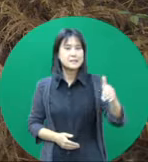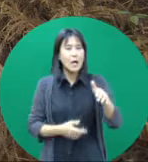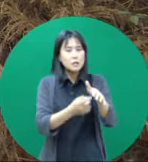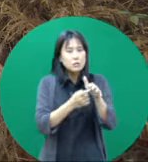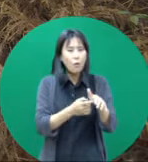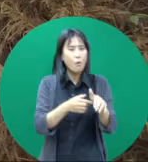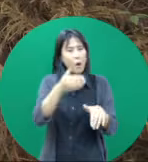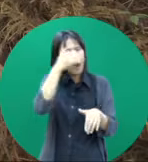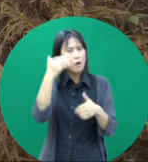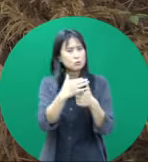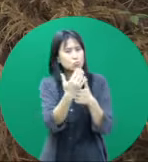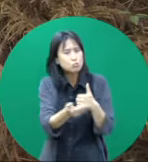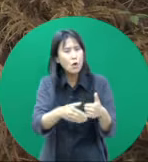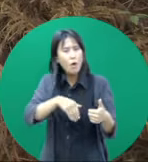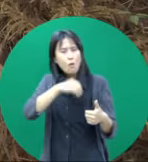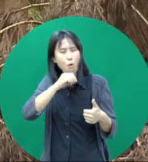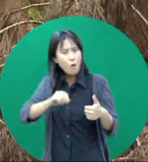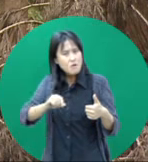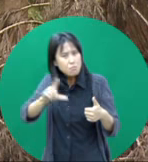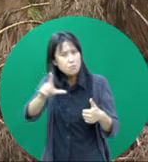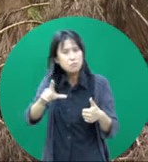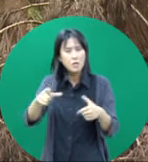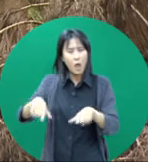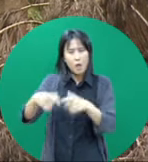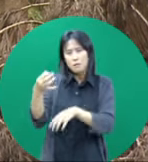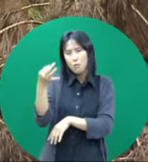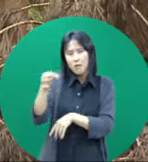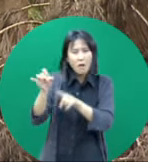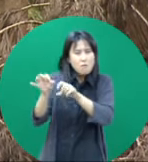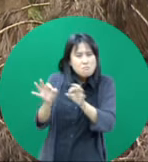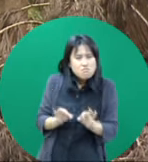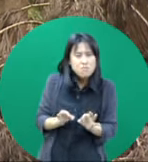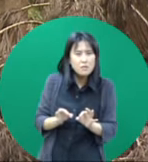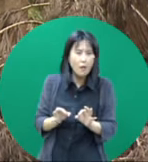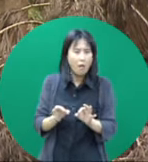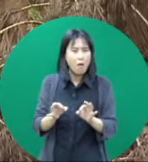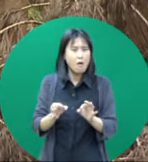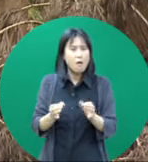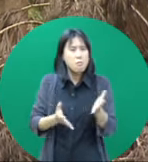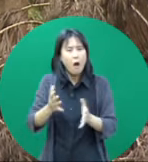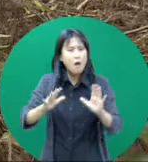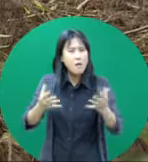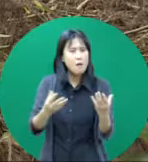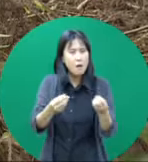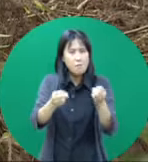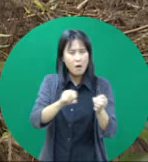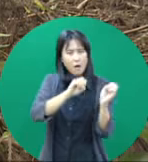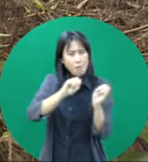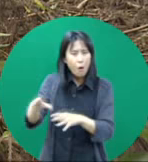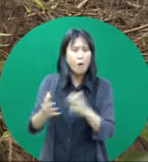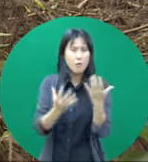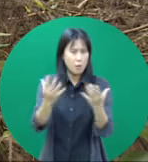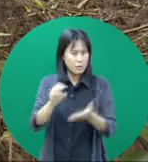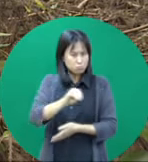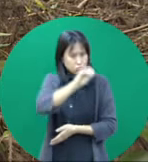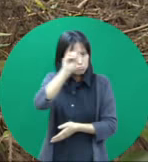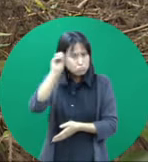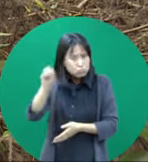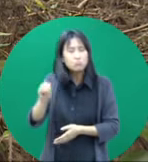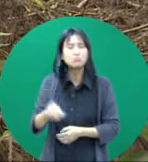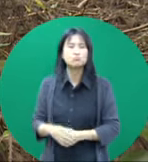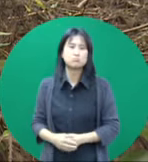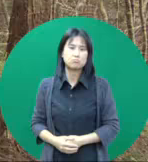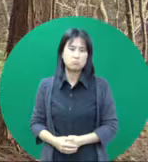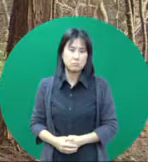山村の過疎化や高齢化、木材価格の低迷で手入れがされないまま放置された森林が増加しています